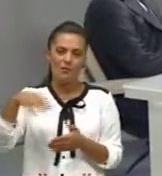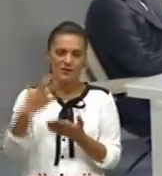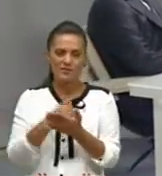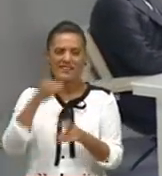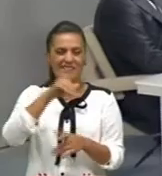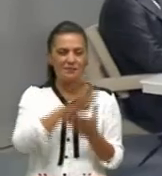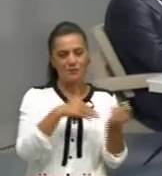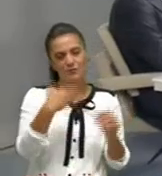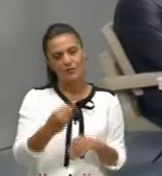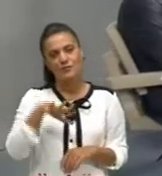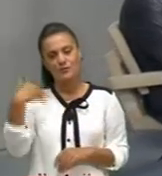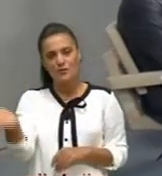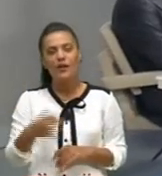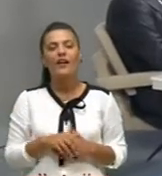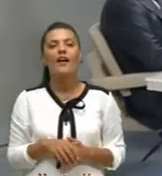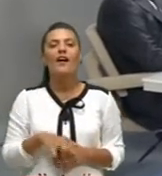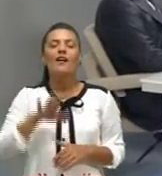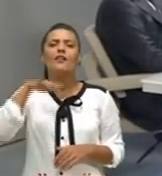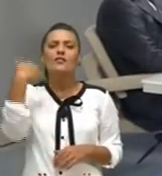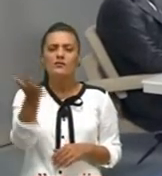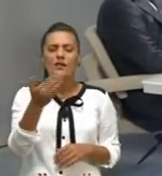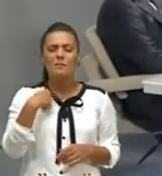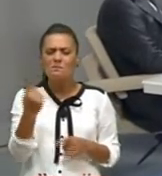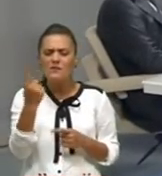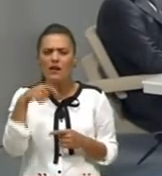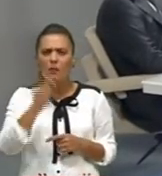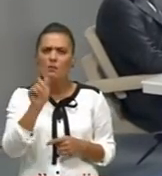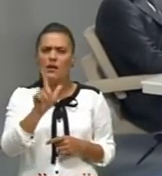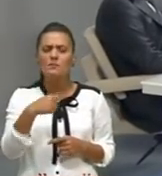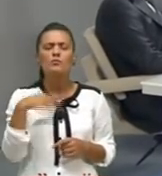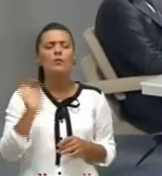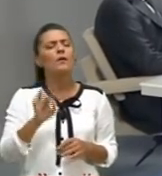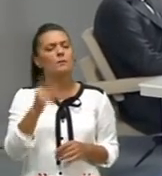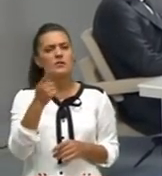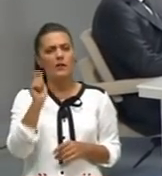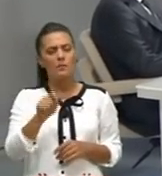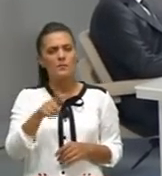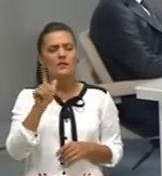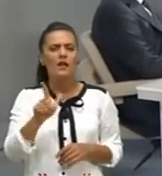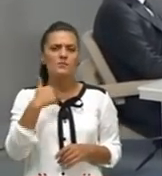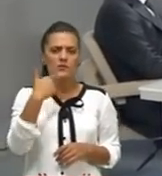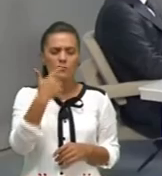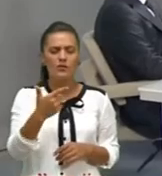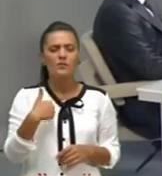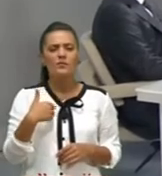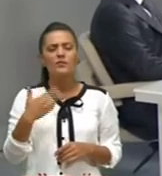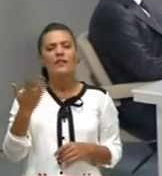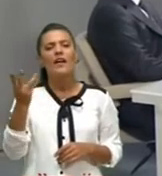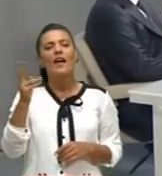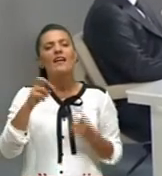eğitimimin ardından. Ondan sonra işte bir şeyler yapmamız lazım, muhakkak bir şeyler yapmamız lazım diyoruz. Bir de